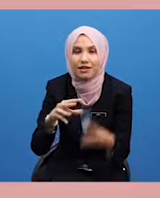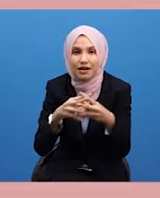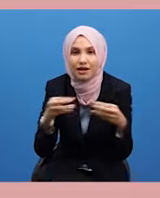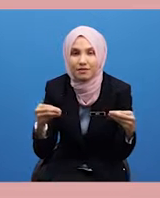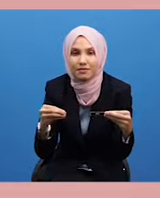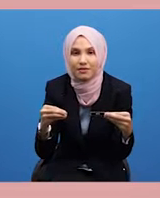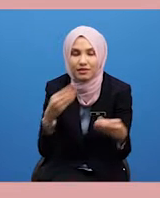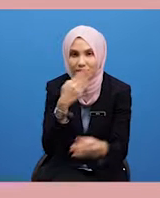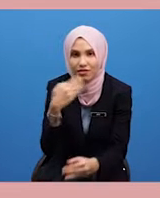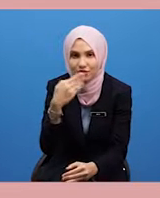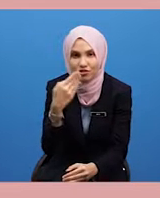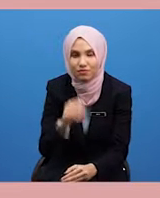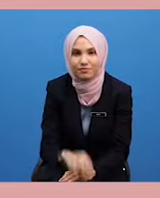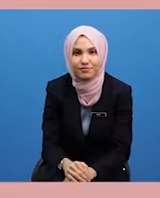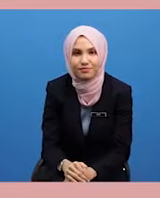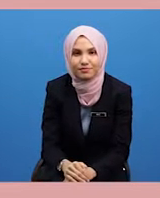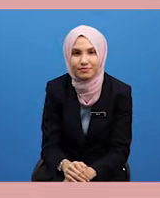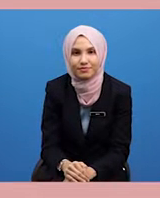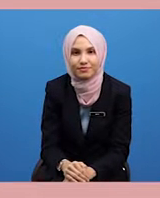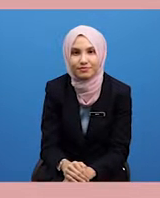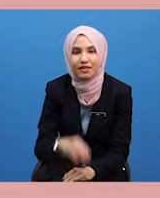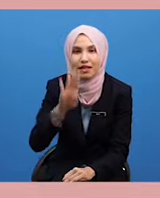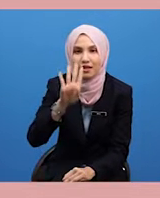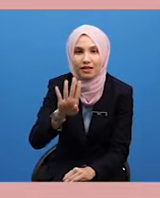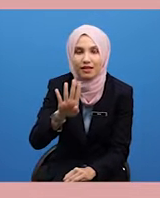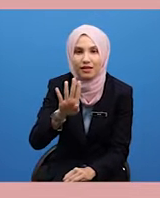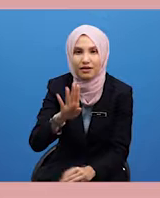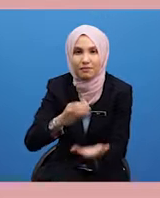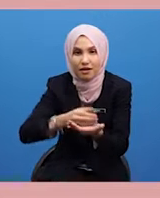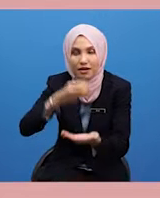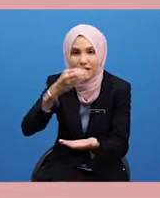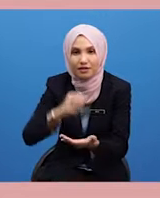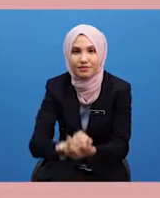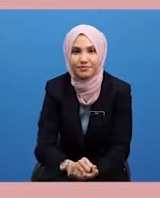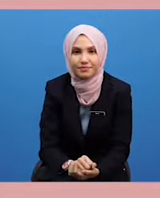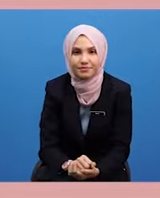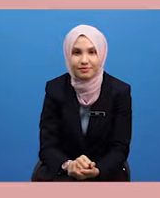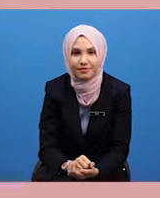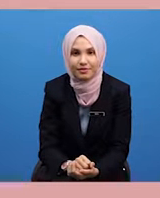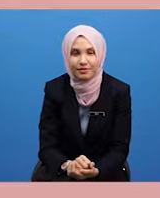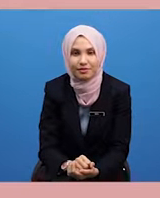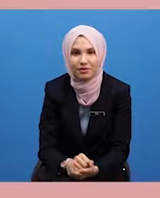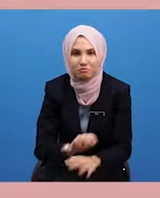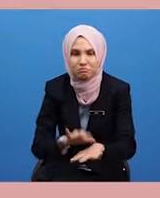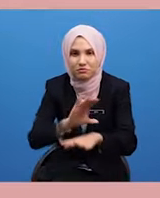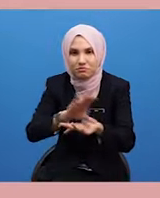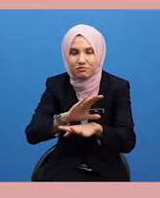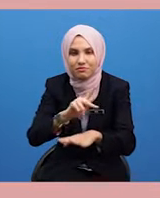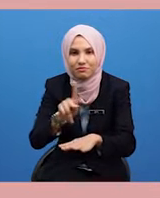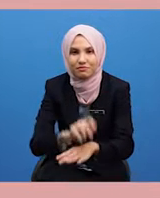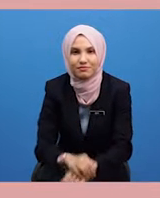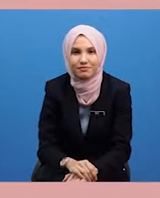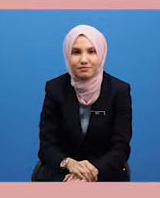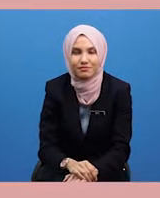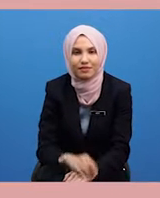atau tisu muka sebagai ganti, 4 bekas cawan atau gelas yang tidak digunakan dan